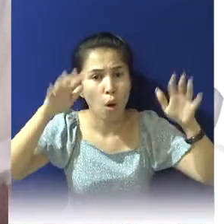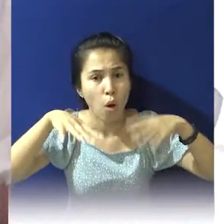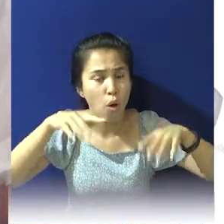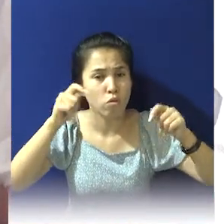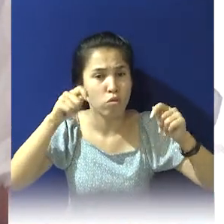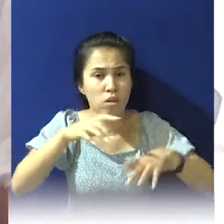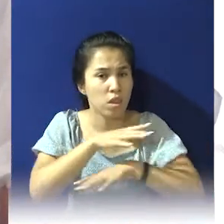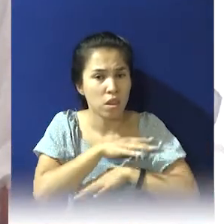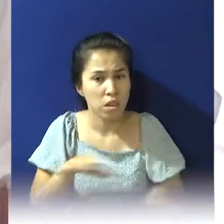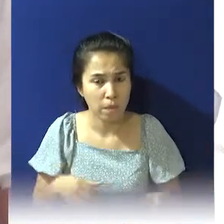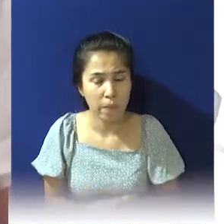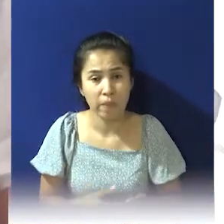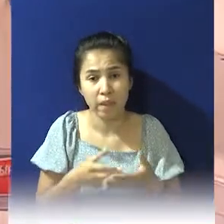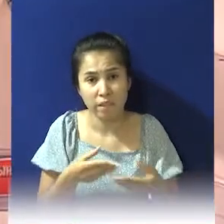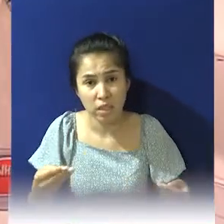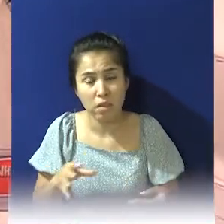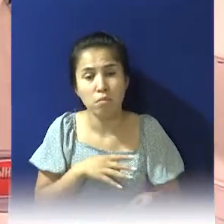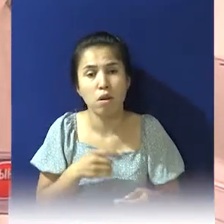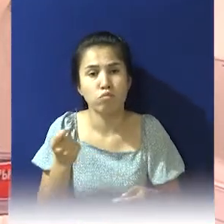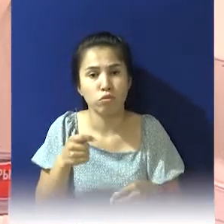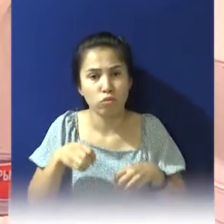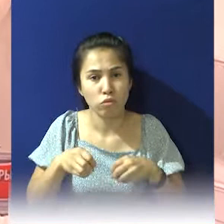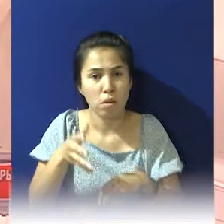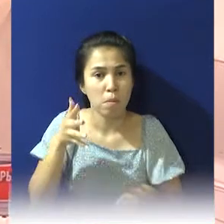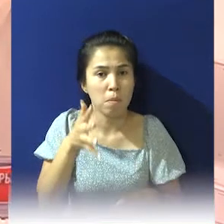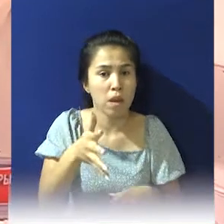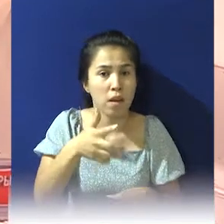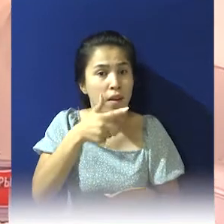она же владелец данного социального магазина, временами